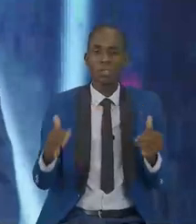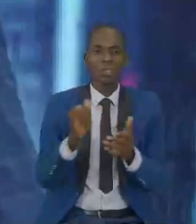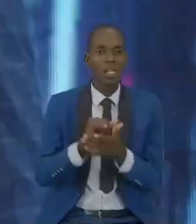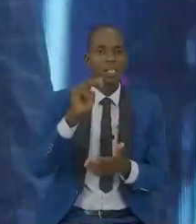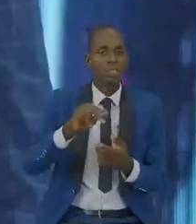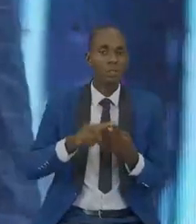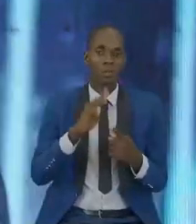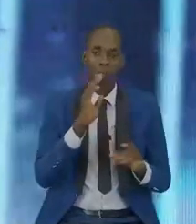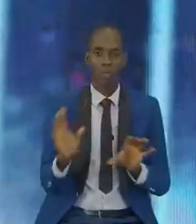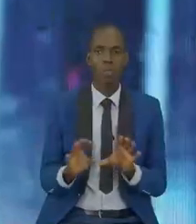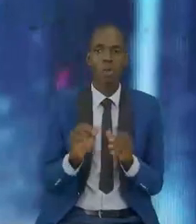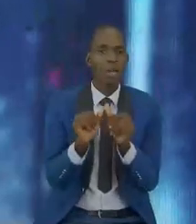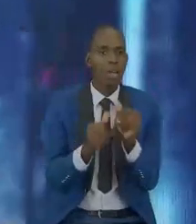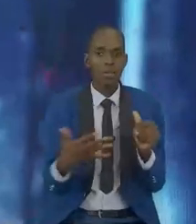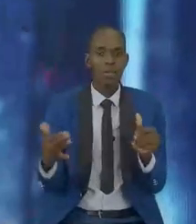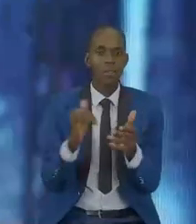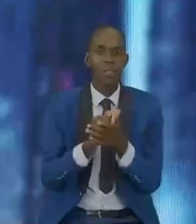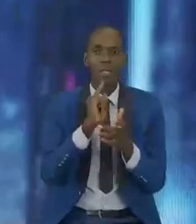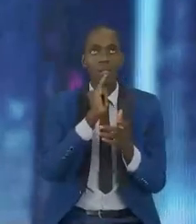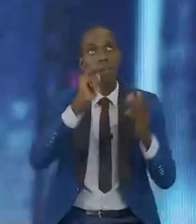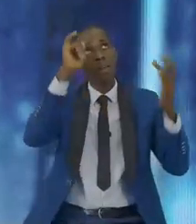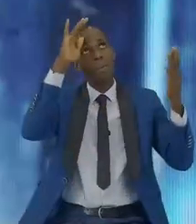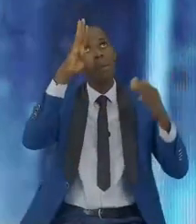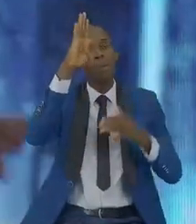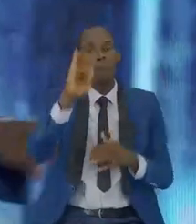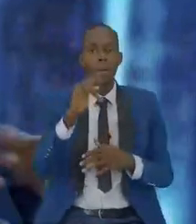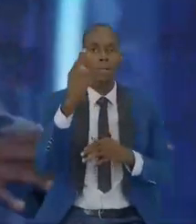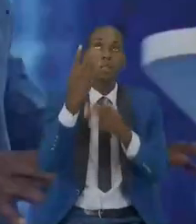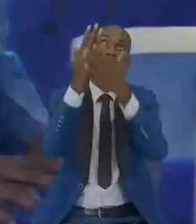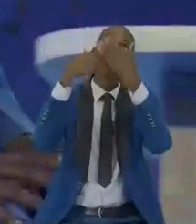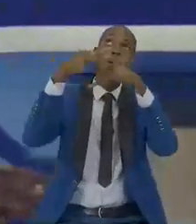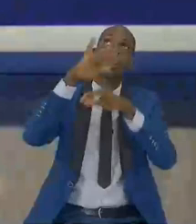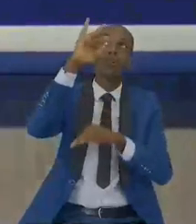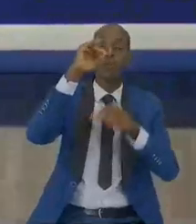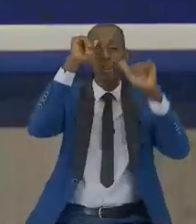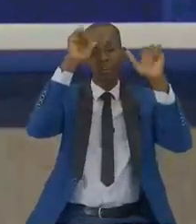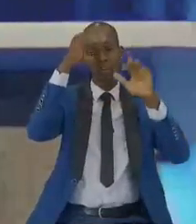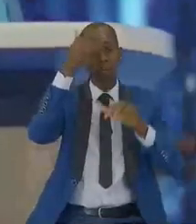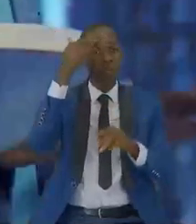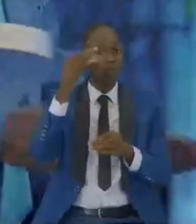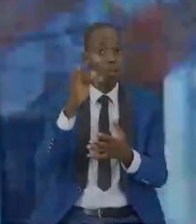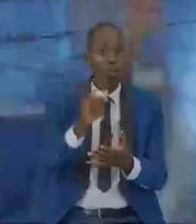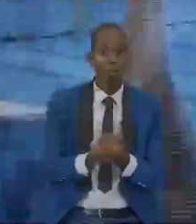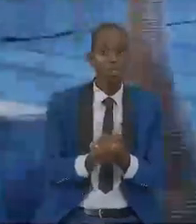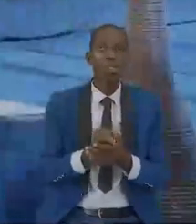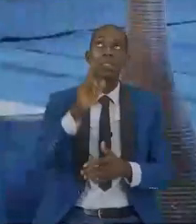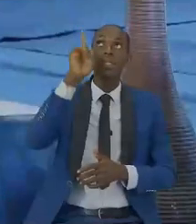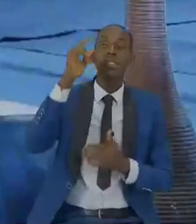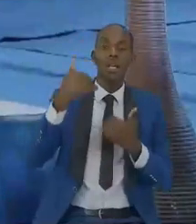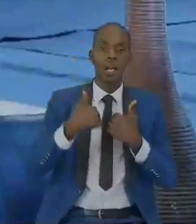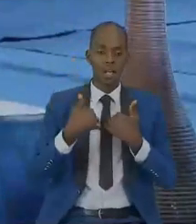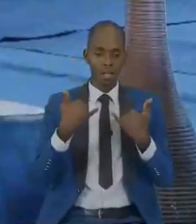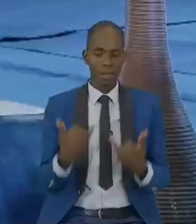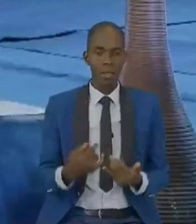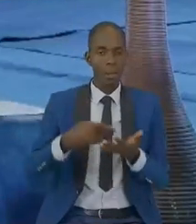Il a tout fait. Tout ce qui doit être fait. Tout ce qui est attendu par le Père Céleste. À